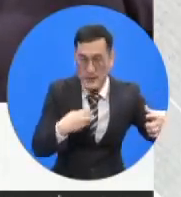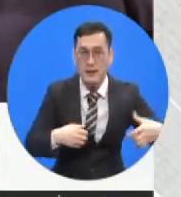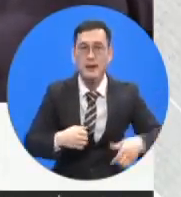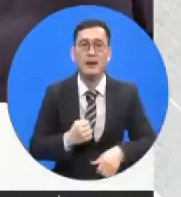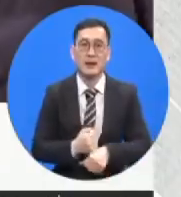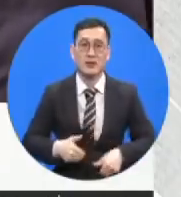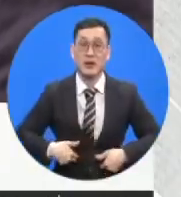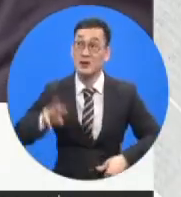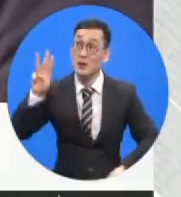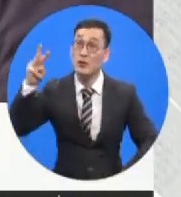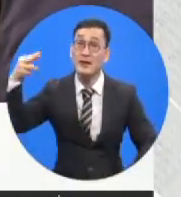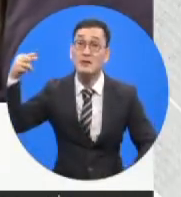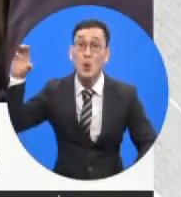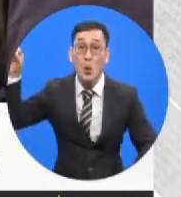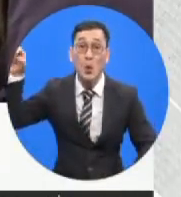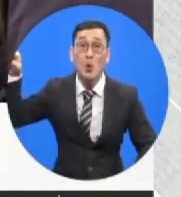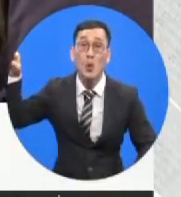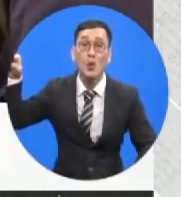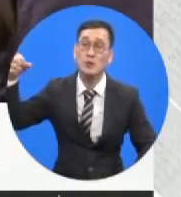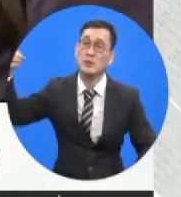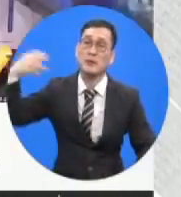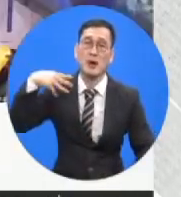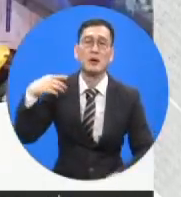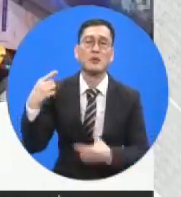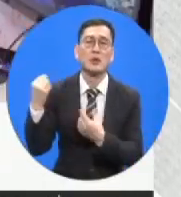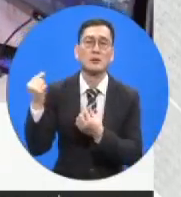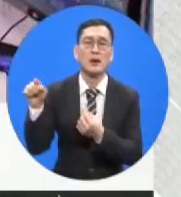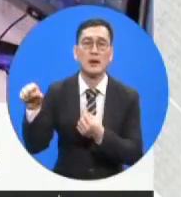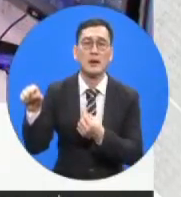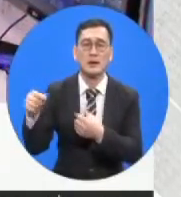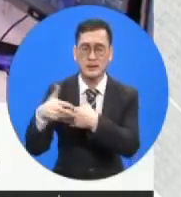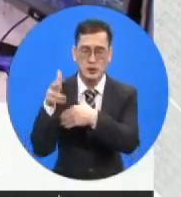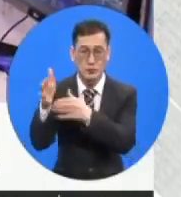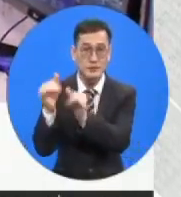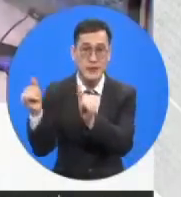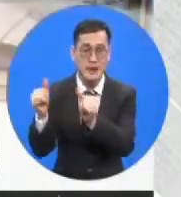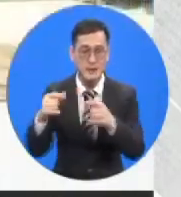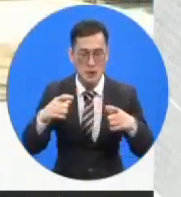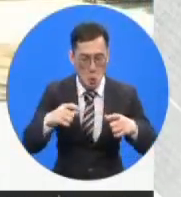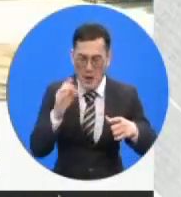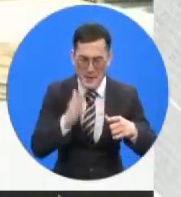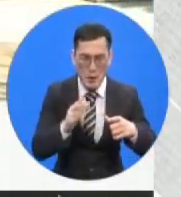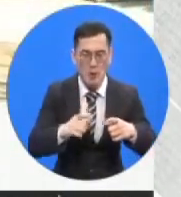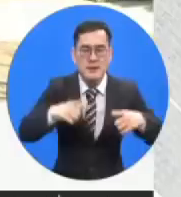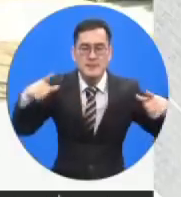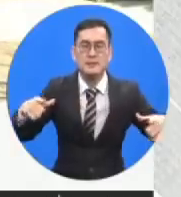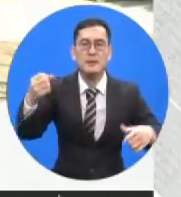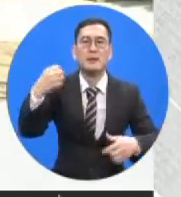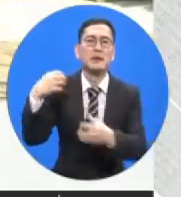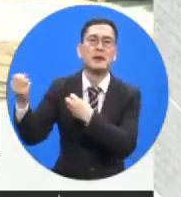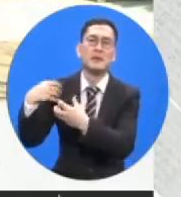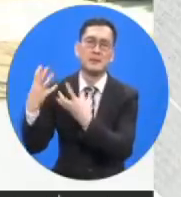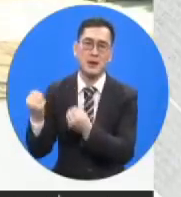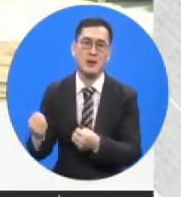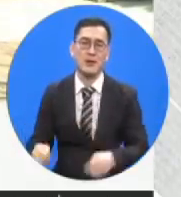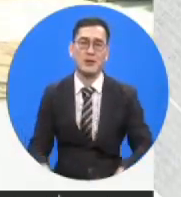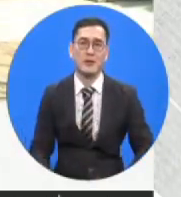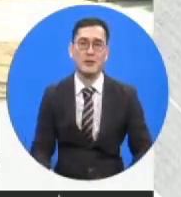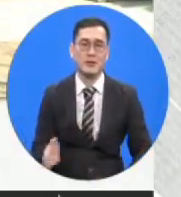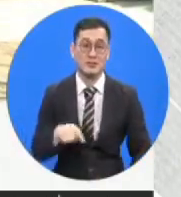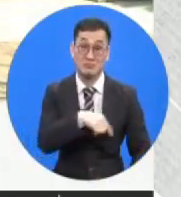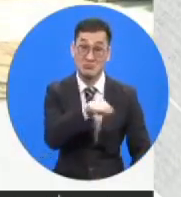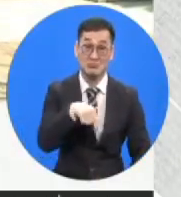WHO도 권고한 바도 있고 많은 의료계 전문가들도 그에 대해서 이미 여러 차례 예. 공고를 하고 수정하길 바랐는데